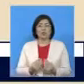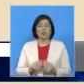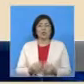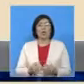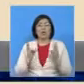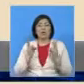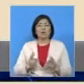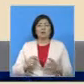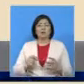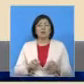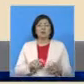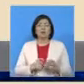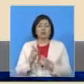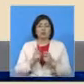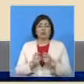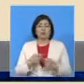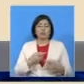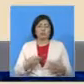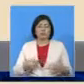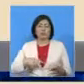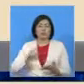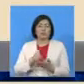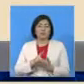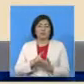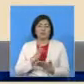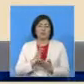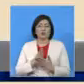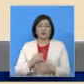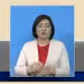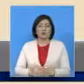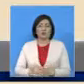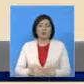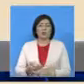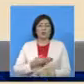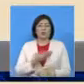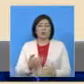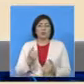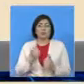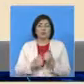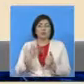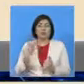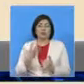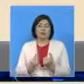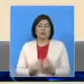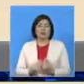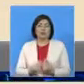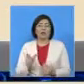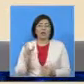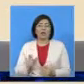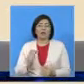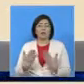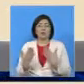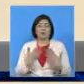күрес, оның алдын алу бойынша күрделі міндеттер жүктелген. Сіздер күнделікті қызметтерде адамдармен